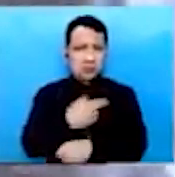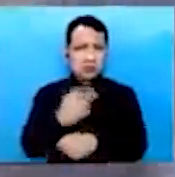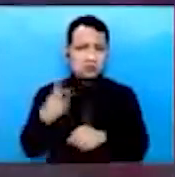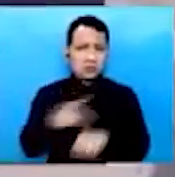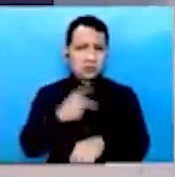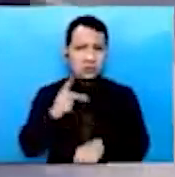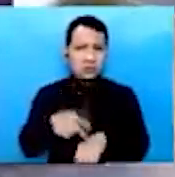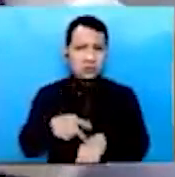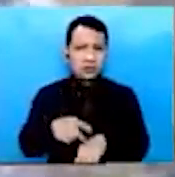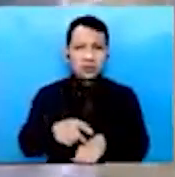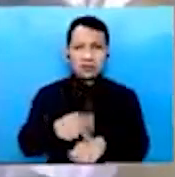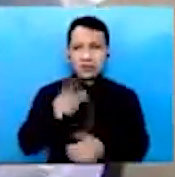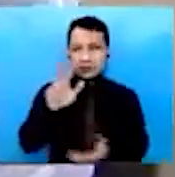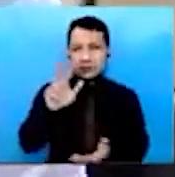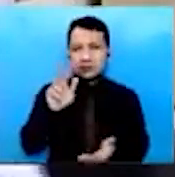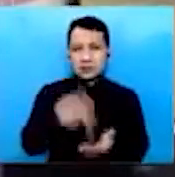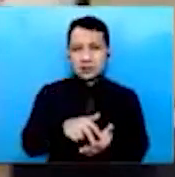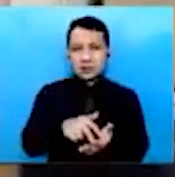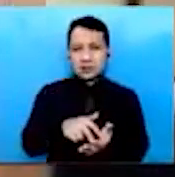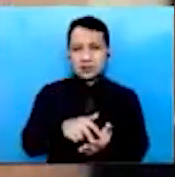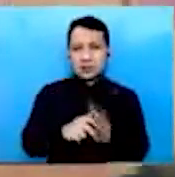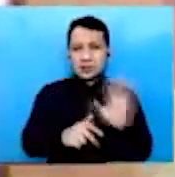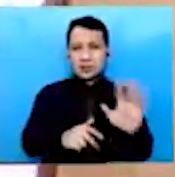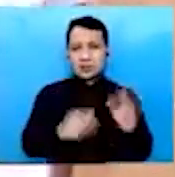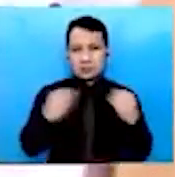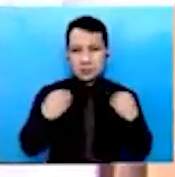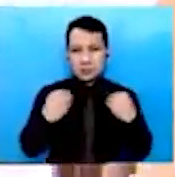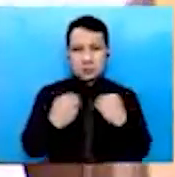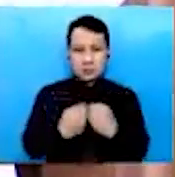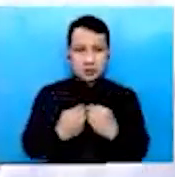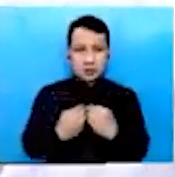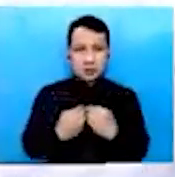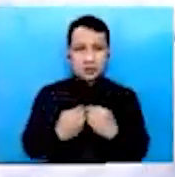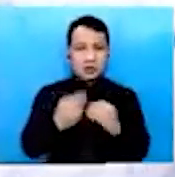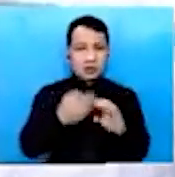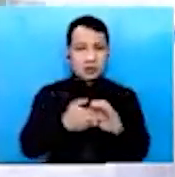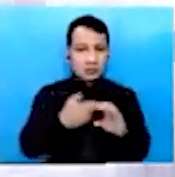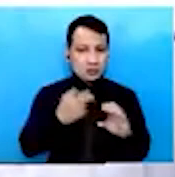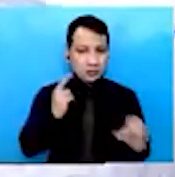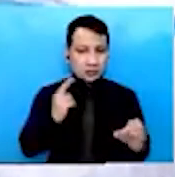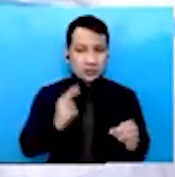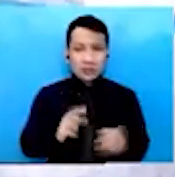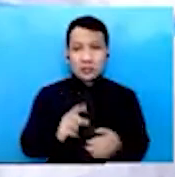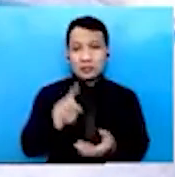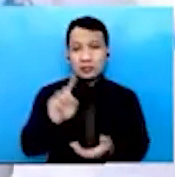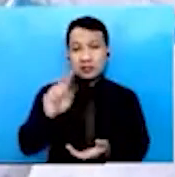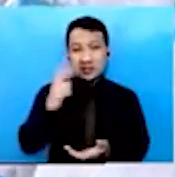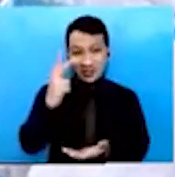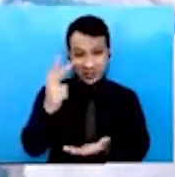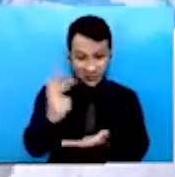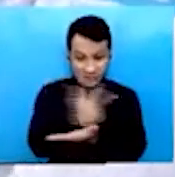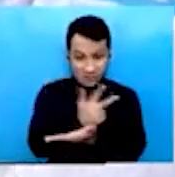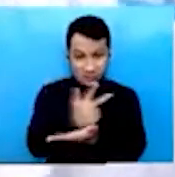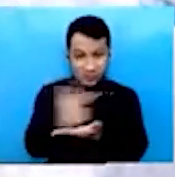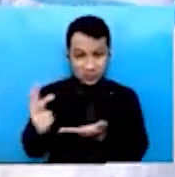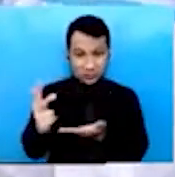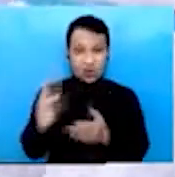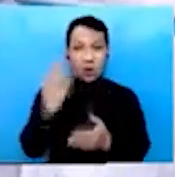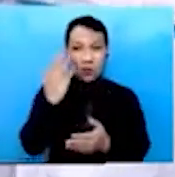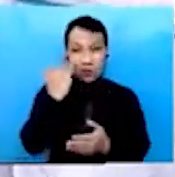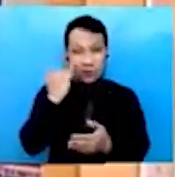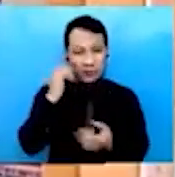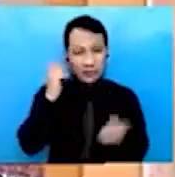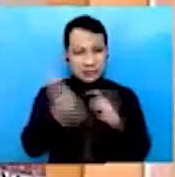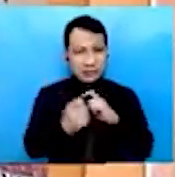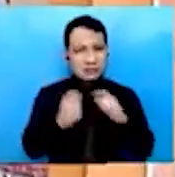nasa 3,000 nurse na mula sa kanilang member hospitals ang nagbitiw sa loob ng huling 3 linggo para mag-abroad. Katumbas